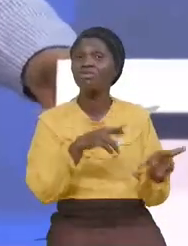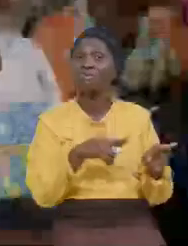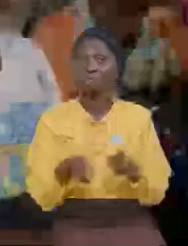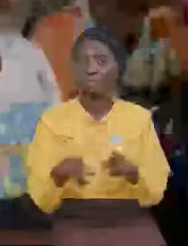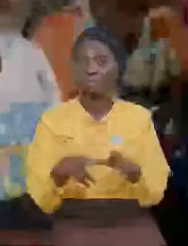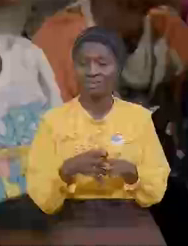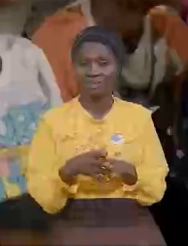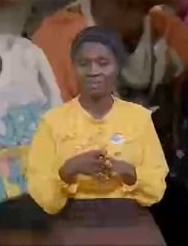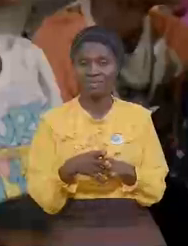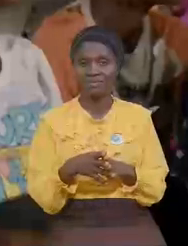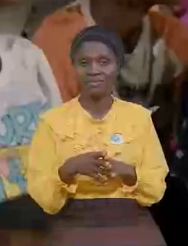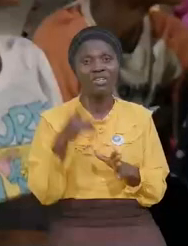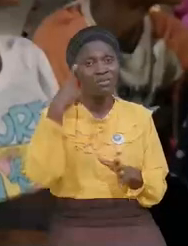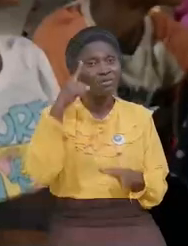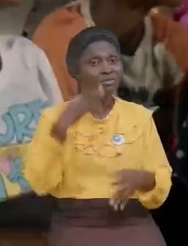prêt